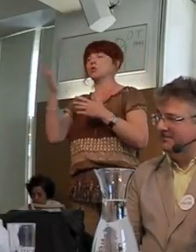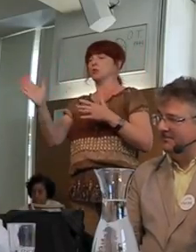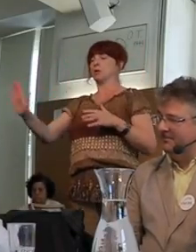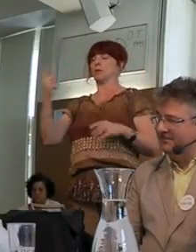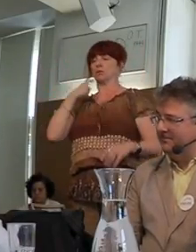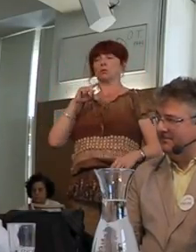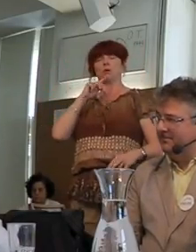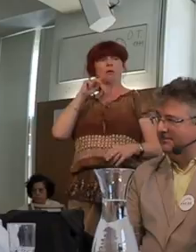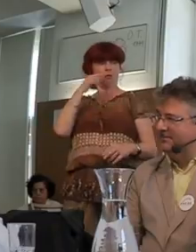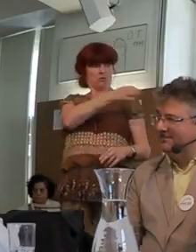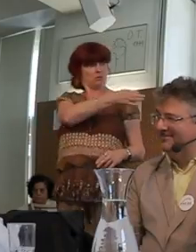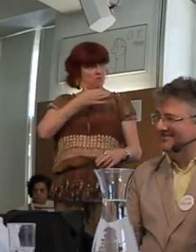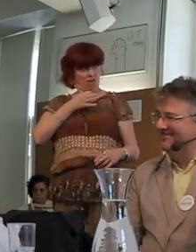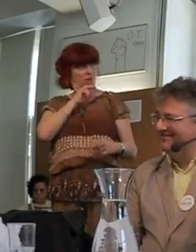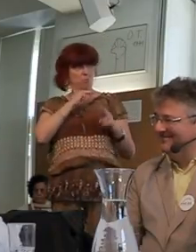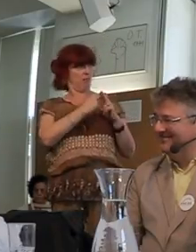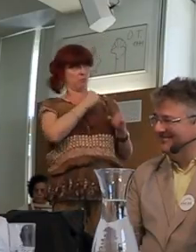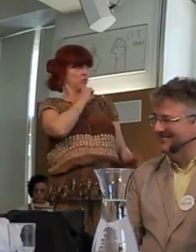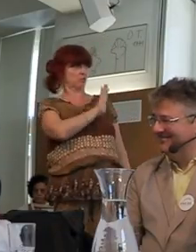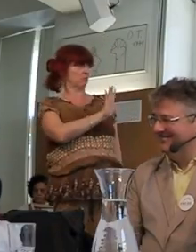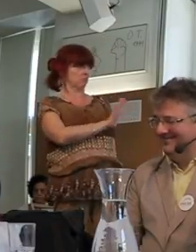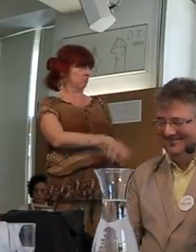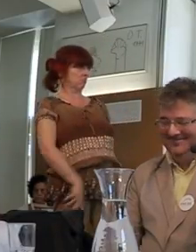Frage beantworte ich nicht.